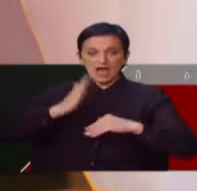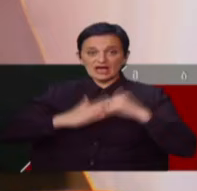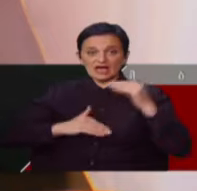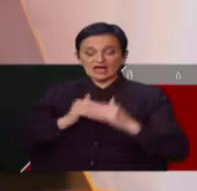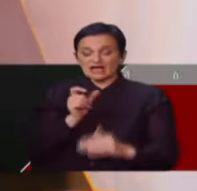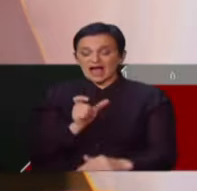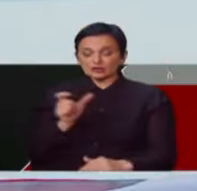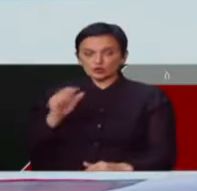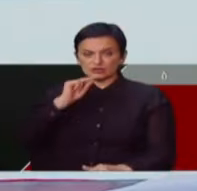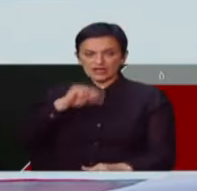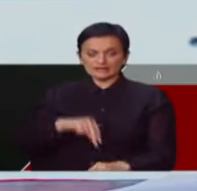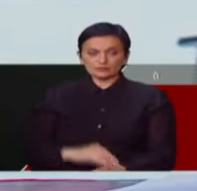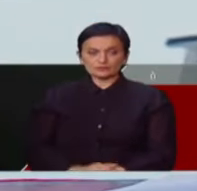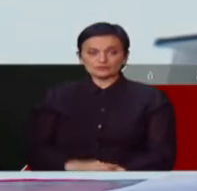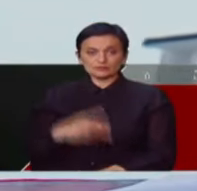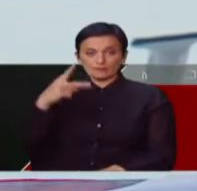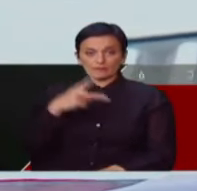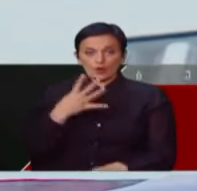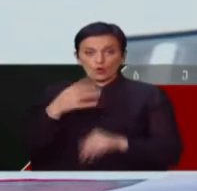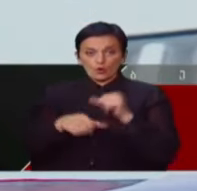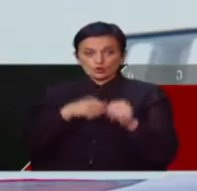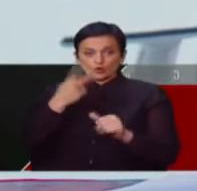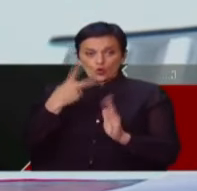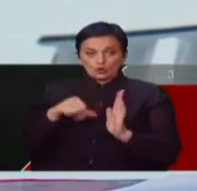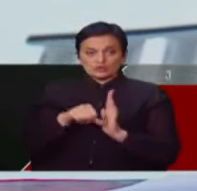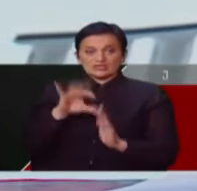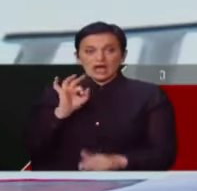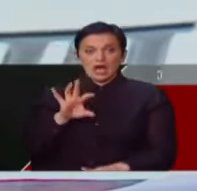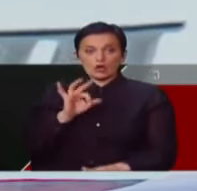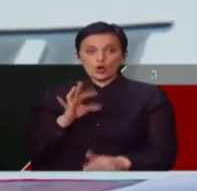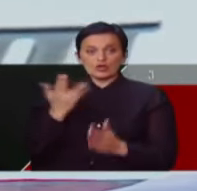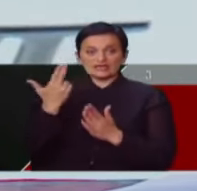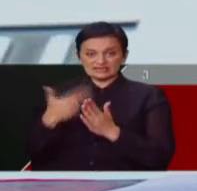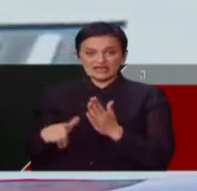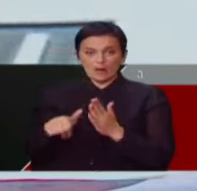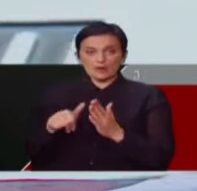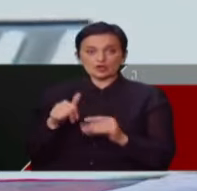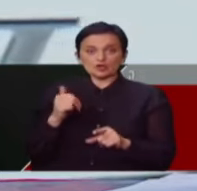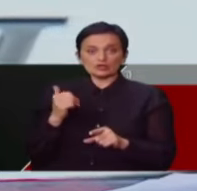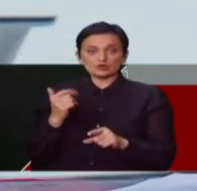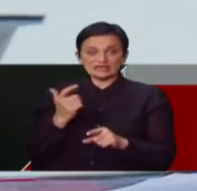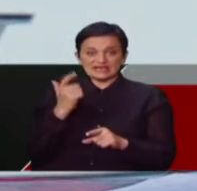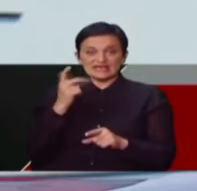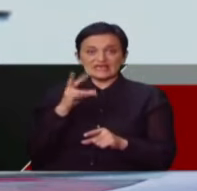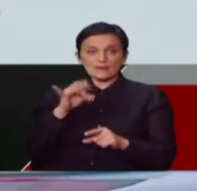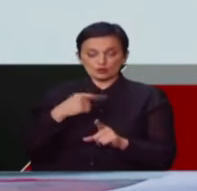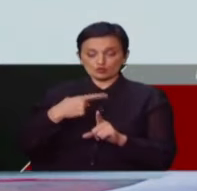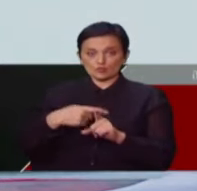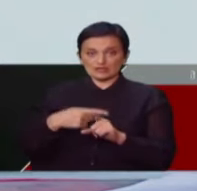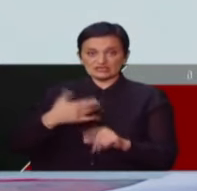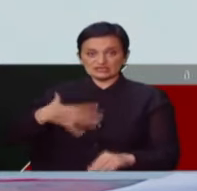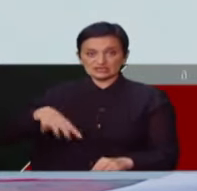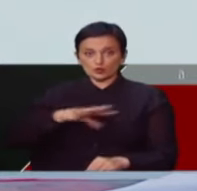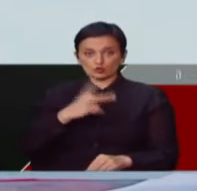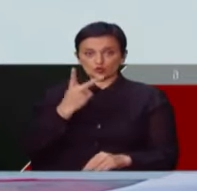კატეგორიის დანაშაულებს. 2024 წლის 26 ოქტომბერს დამარცხდება ლიბერალური ფაშიზმი